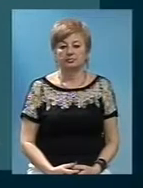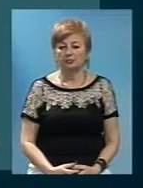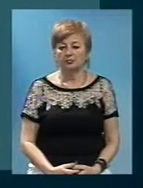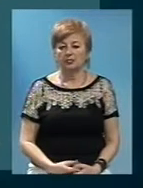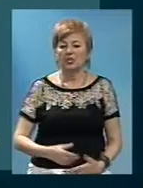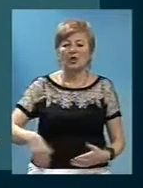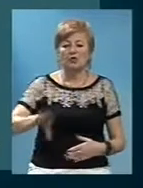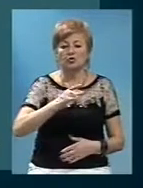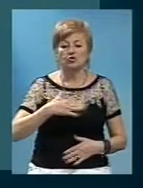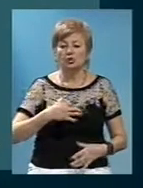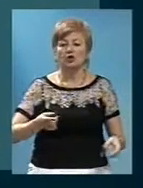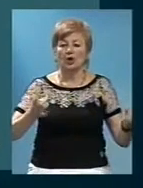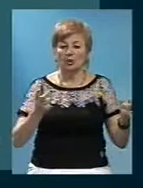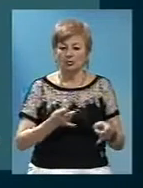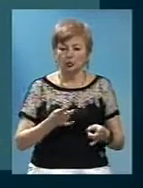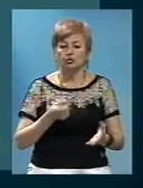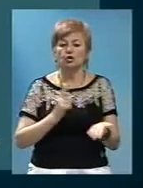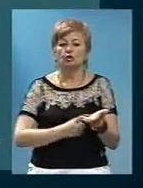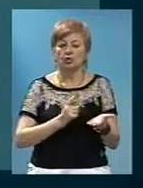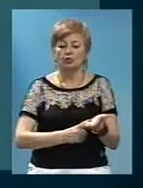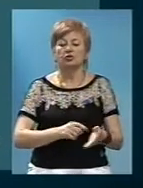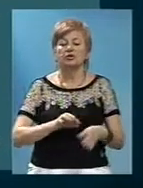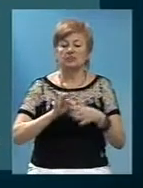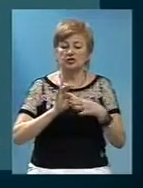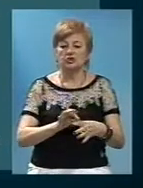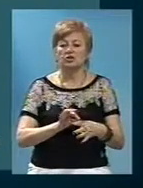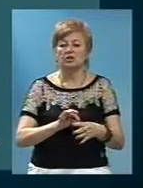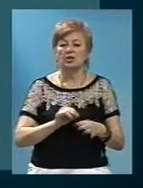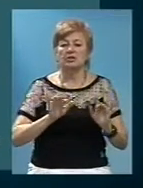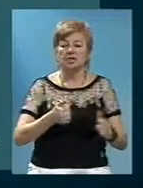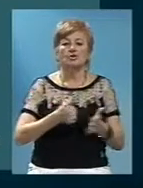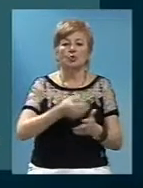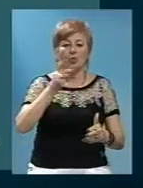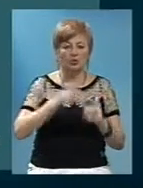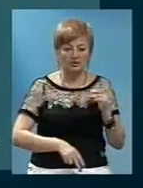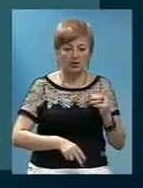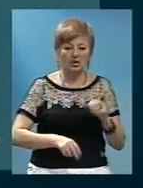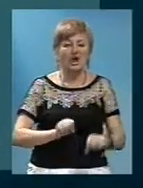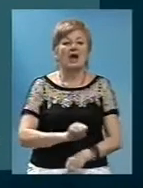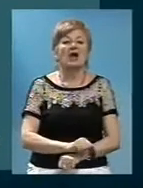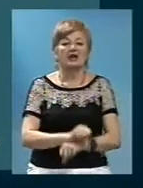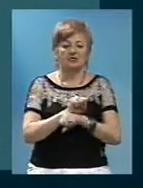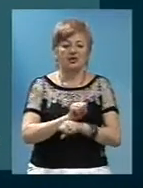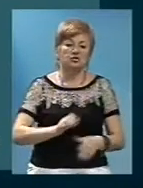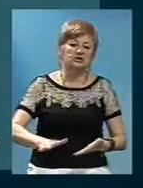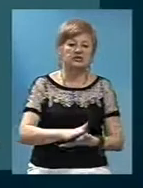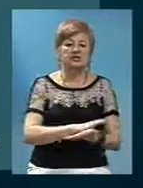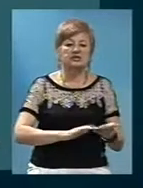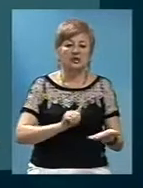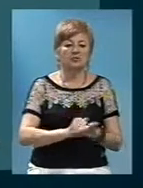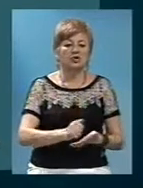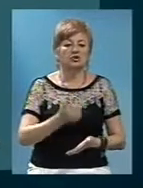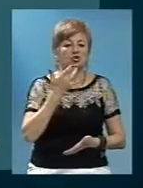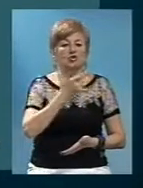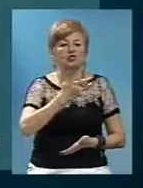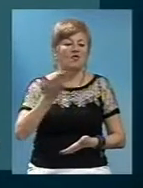Усе, що нам треба, довести справу до кінця. Закінчити революцію. Зламати хребет радянській